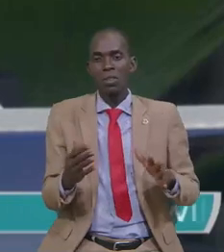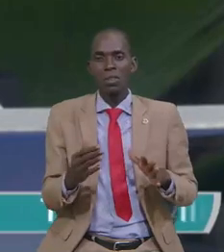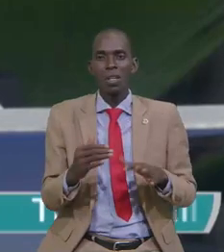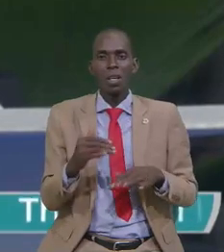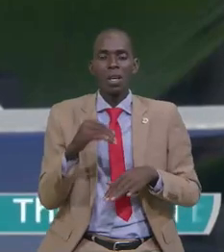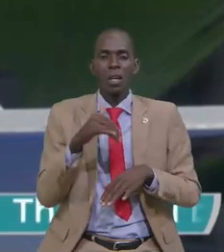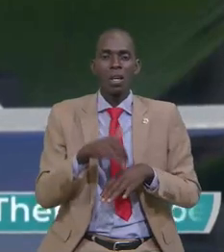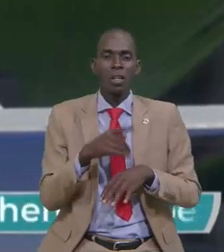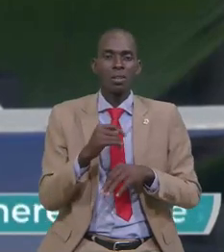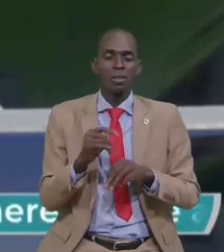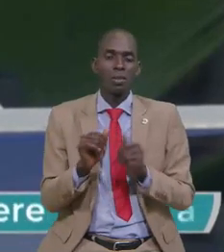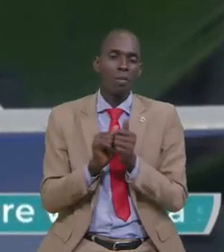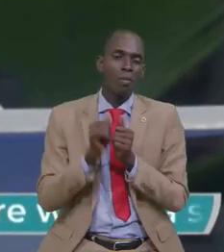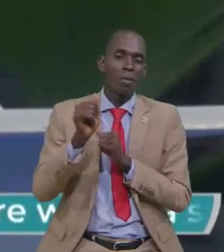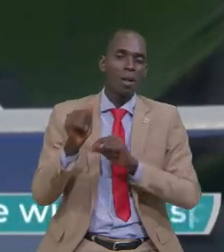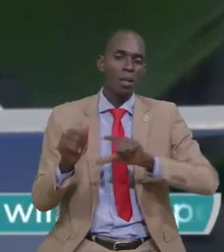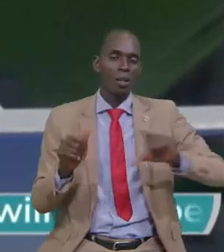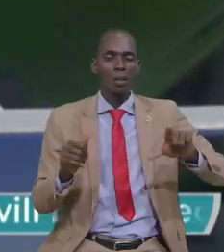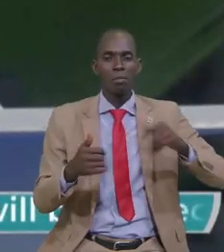pour la dernière phase.